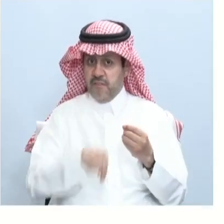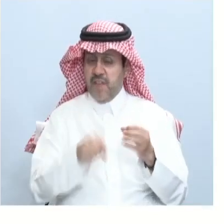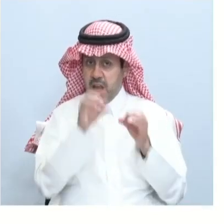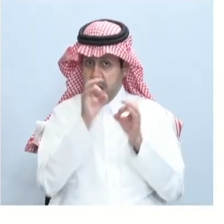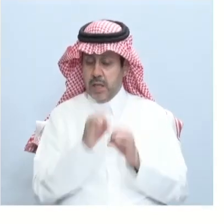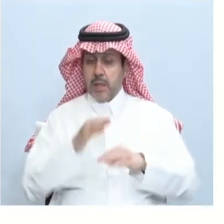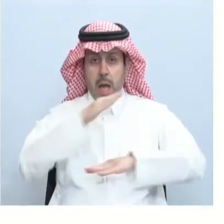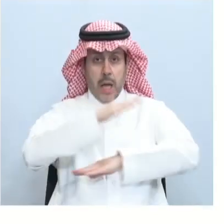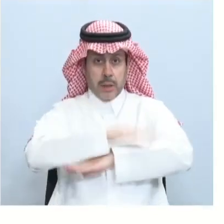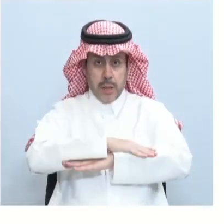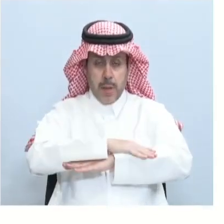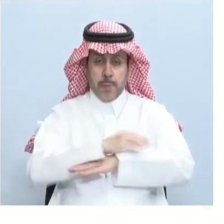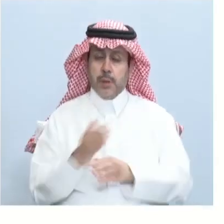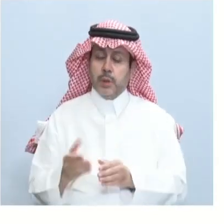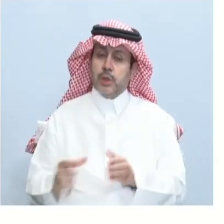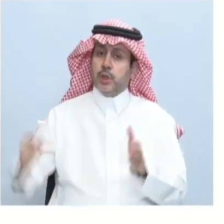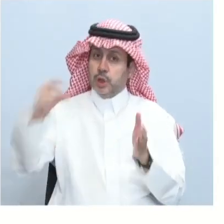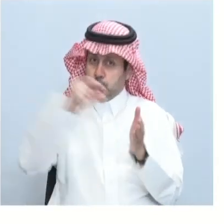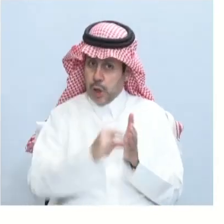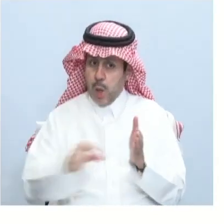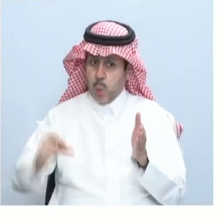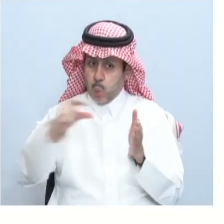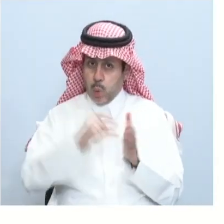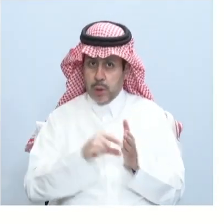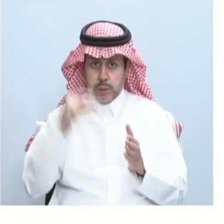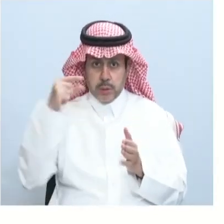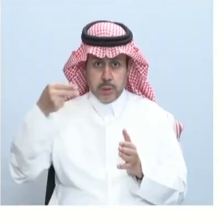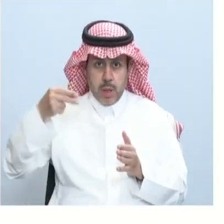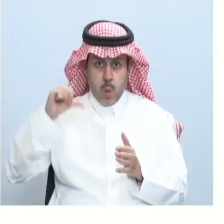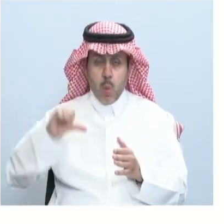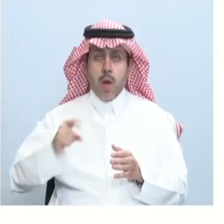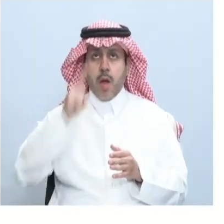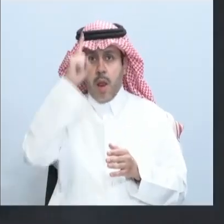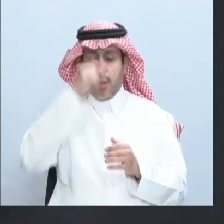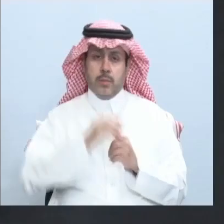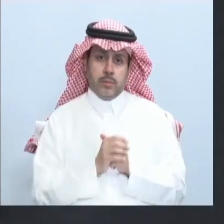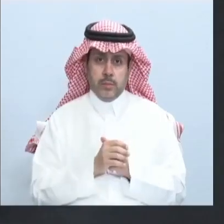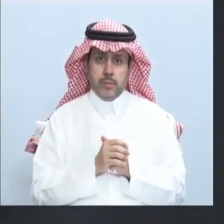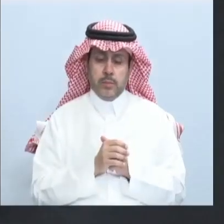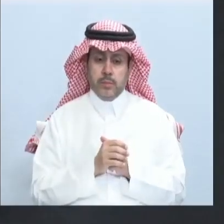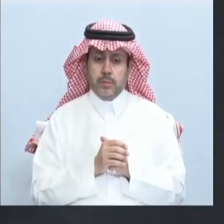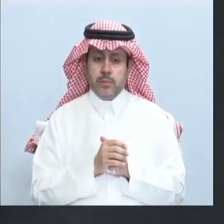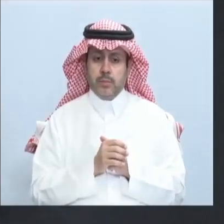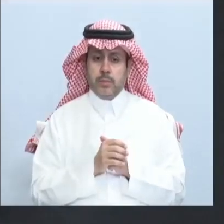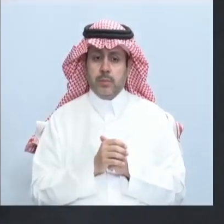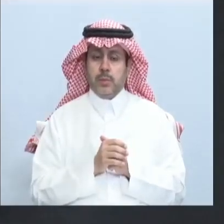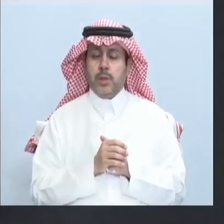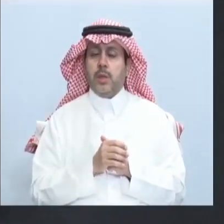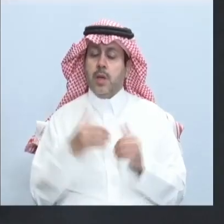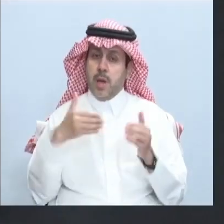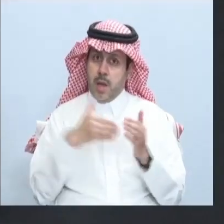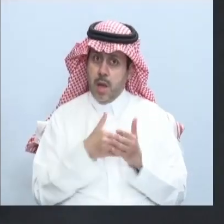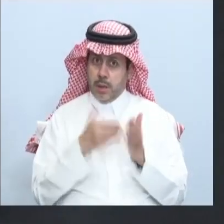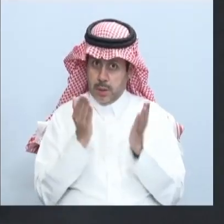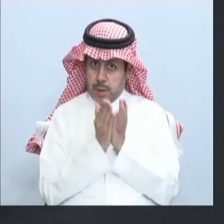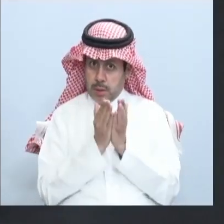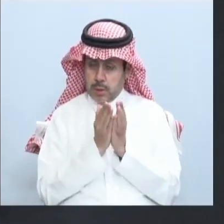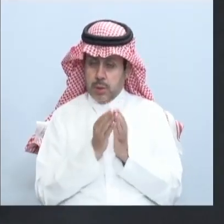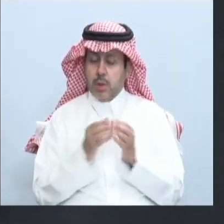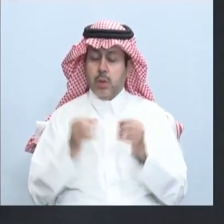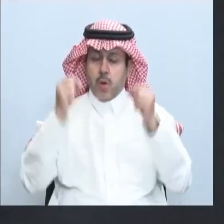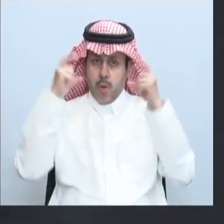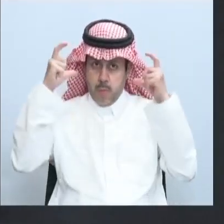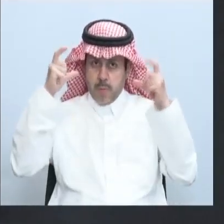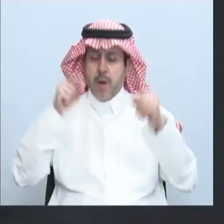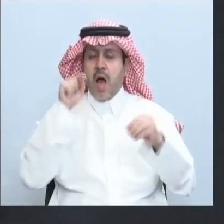من اداب الدعوه من اداب الدعوه الى الله اذا بنهايه الدرس باذن الله نستطيع ان نلم بهذه الاهداف